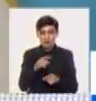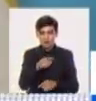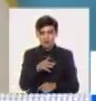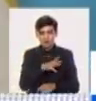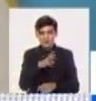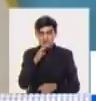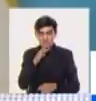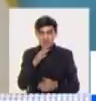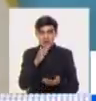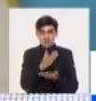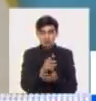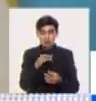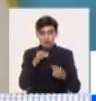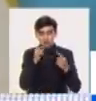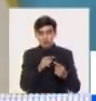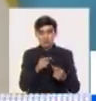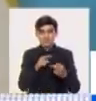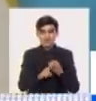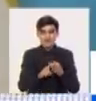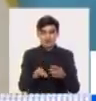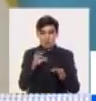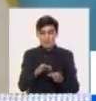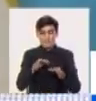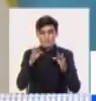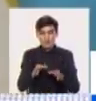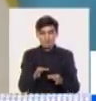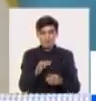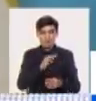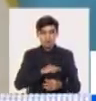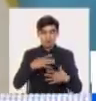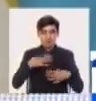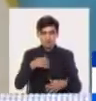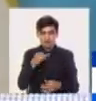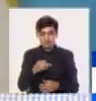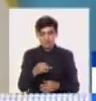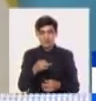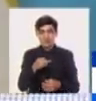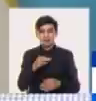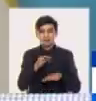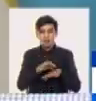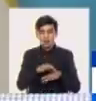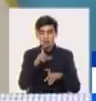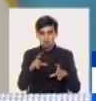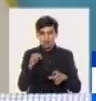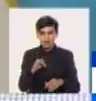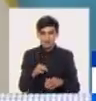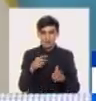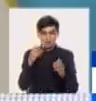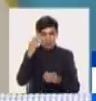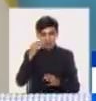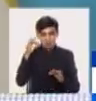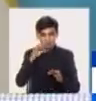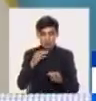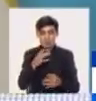қарамастан індетпен күреске тиісті деңгейде әзірлене алмады. Науқастар саны және басқа да көрсеткіштер